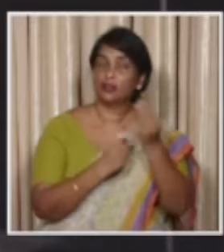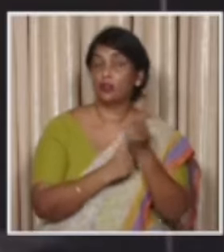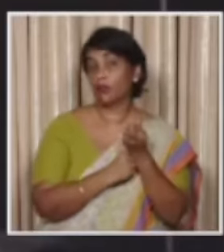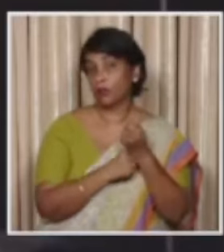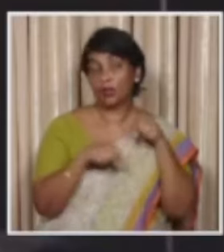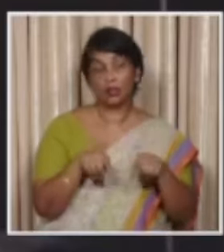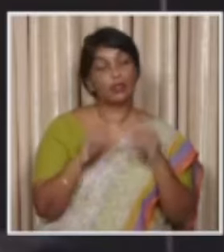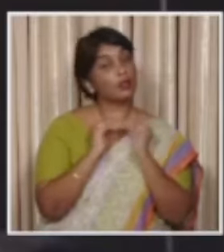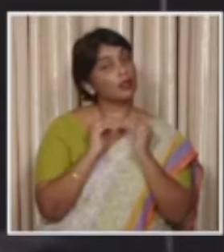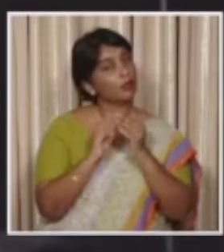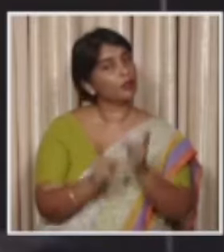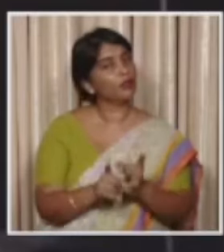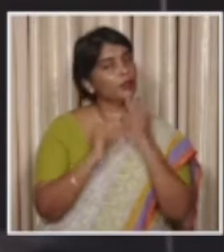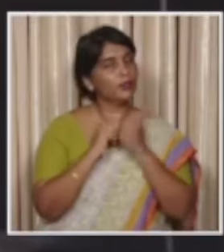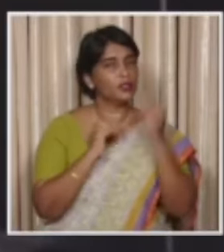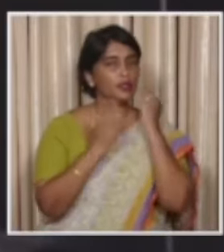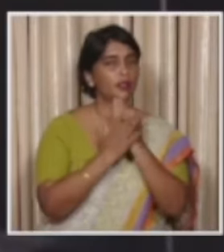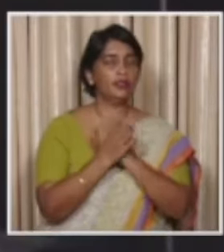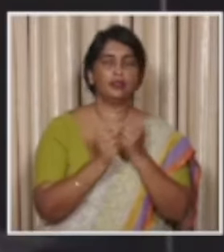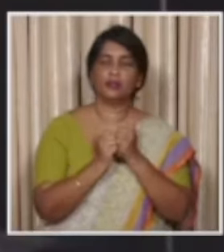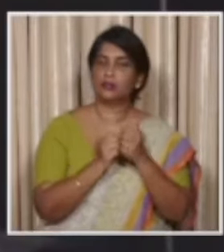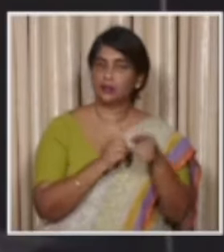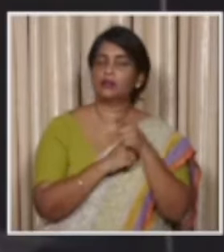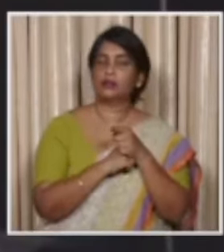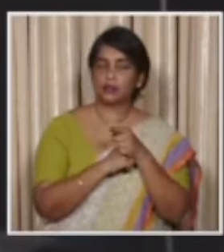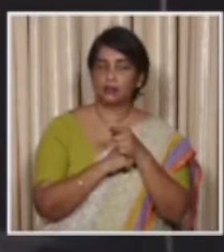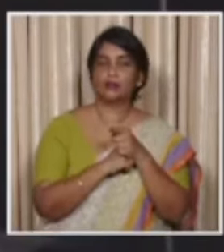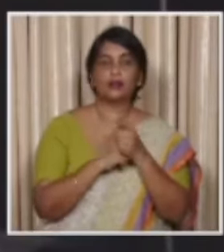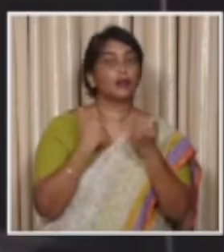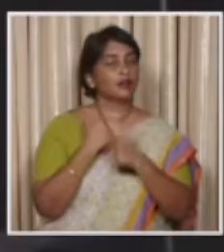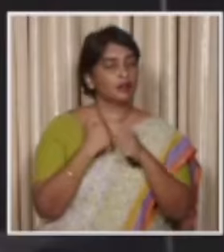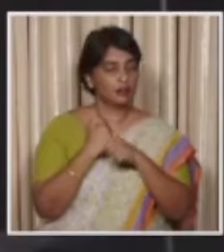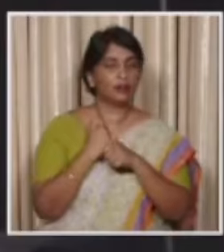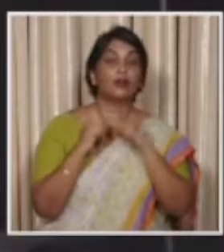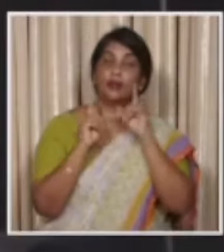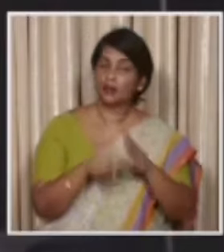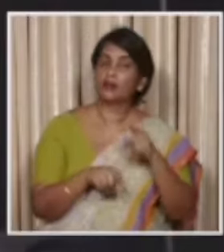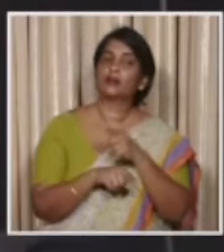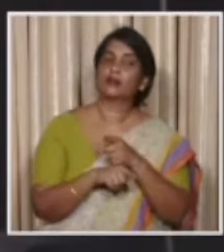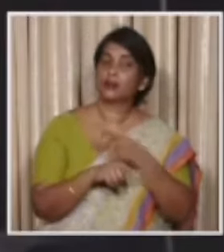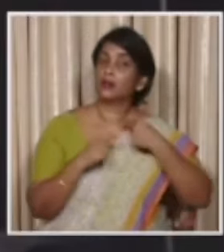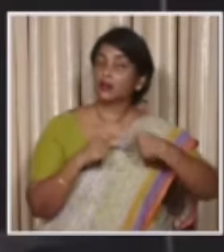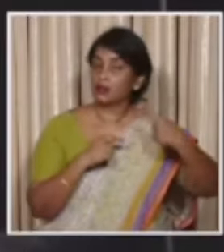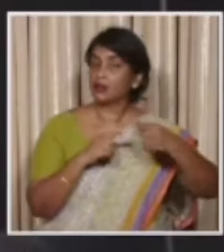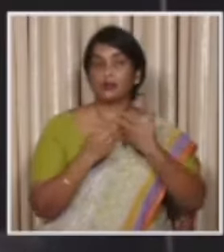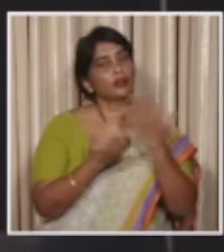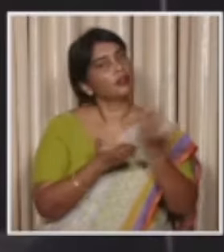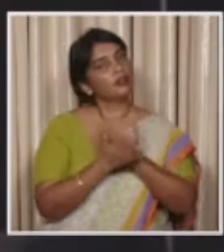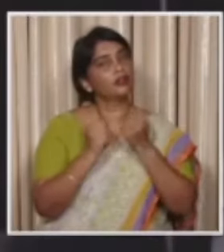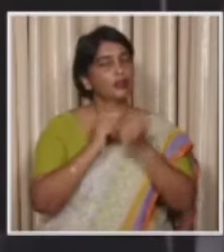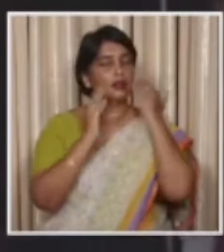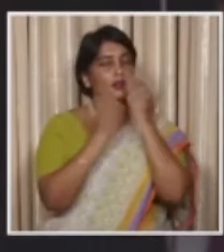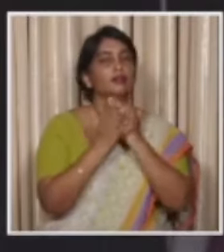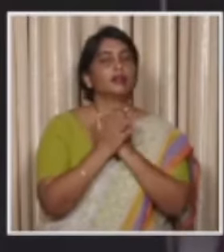අදට ගැලපෙන විදියට මාකට් මේ ප්‍රයිස් එකට මේ හදන්න ඕන. ඒ වගේම මේ එදිනදා වේල හම්බ කරගෙන ජීවත් වෙච්ච